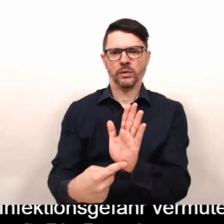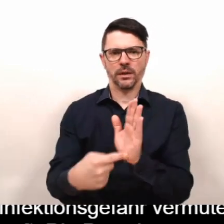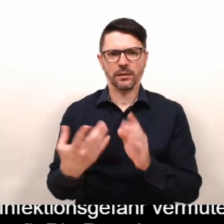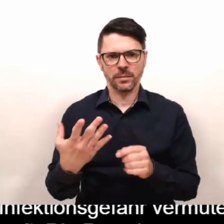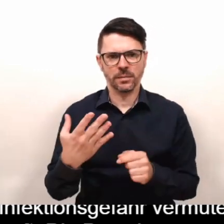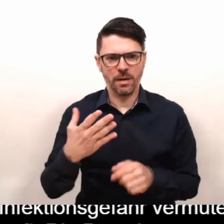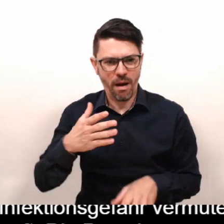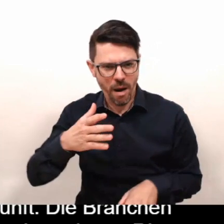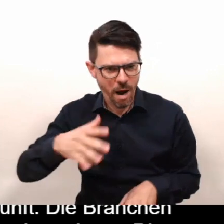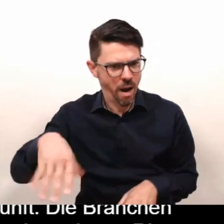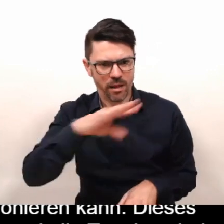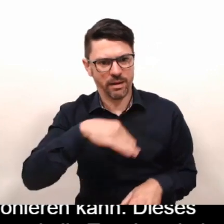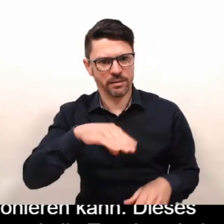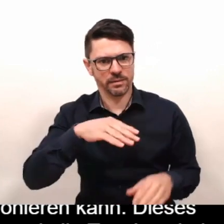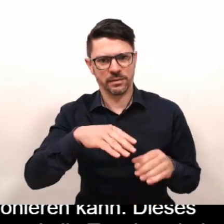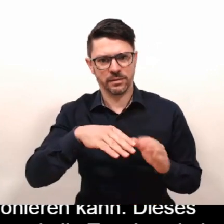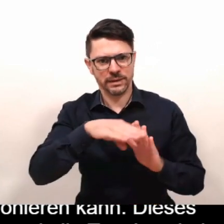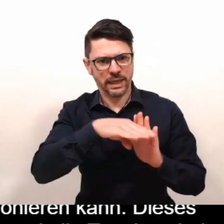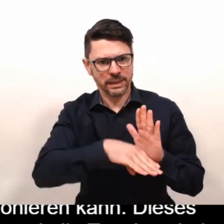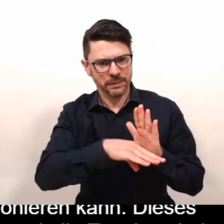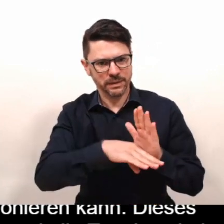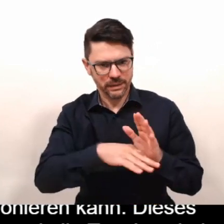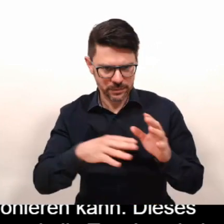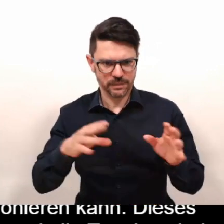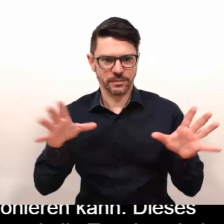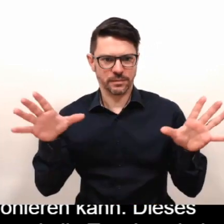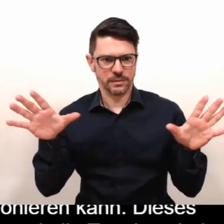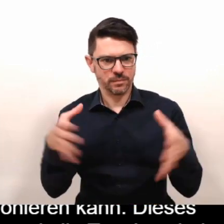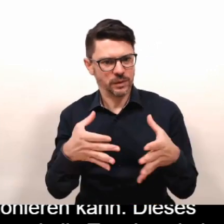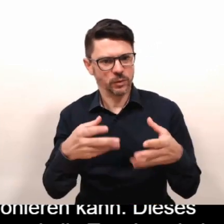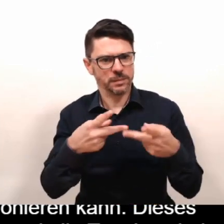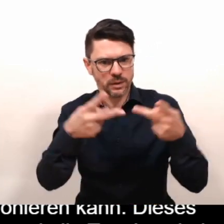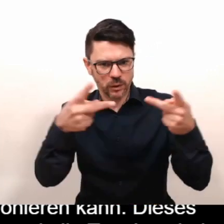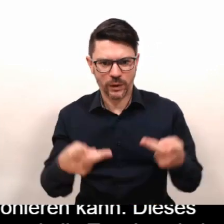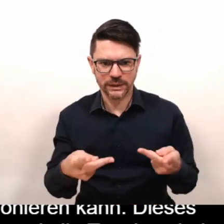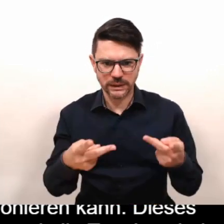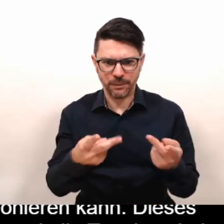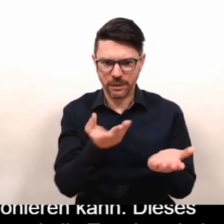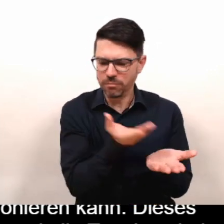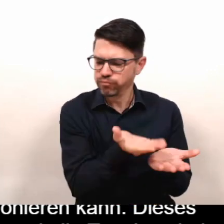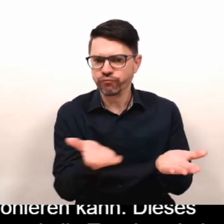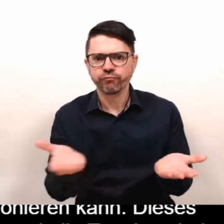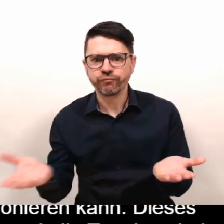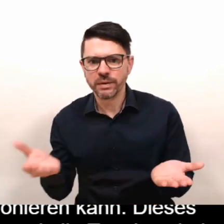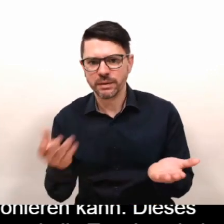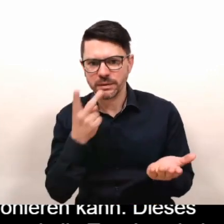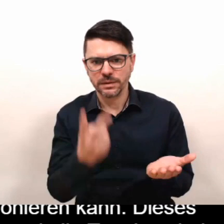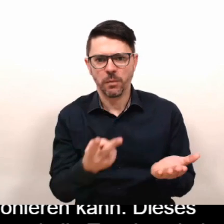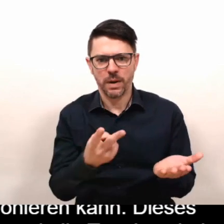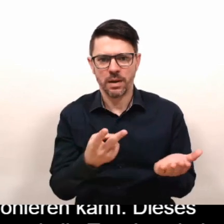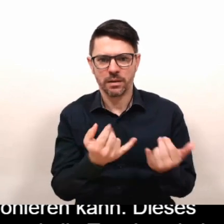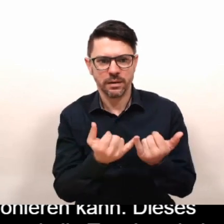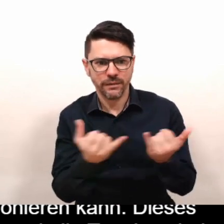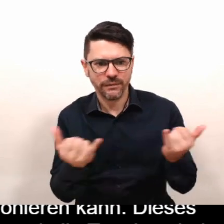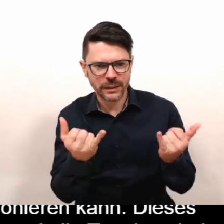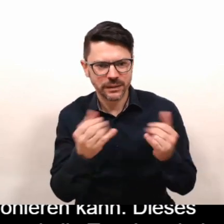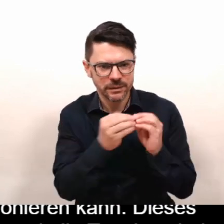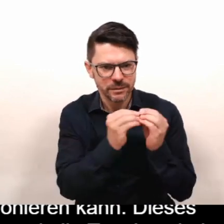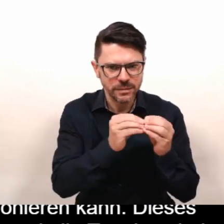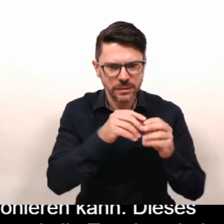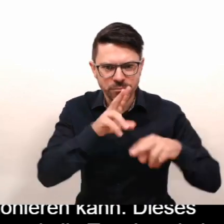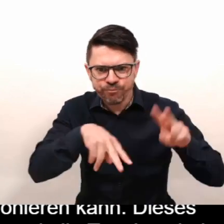Abstimmung bei diesem Thema der Öffnung der Gastronomie. Und ich bin sehr überzeugt, dass die Menschen in großer Zahl diese geöffneten